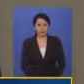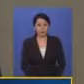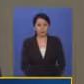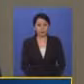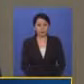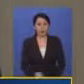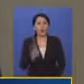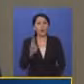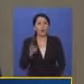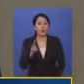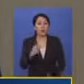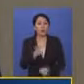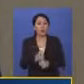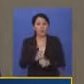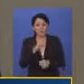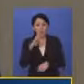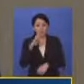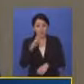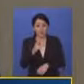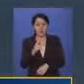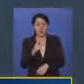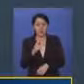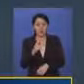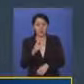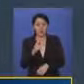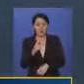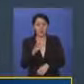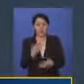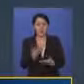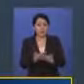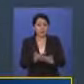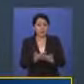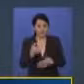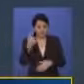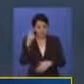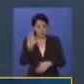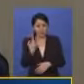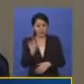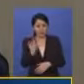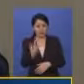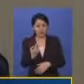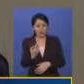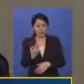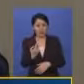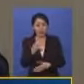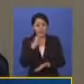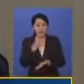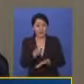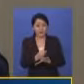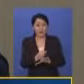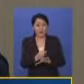ошибку? Скажите мне. Ошибку? Если так разобраться, первоначально вот это лицензиаты. Вы мне отвечаете,